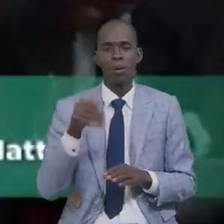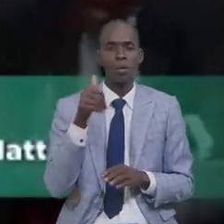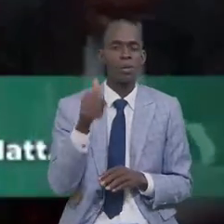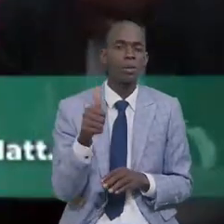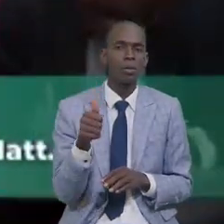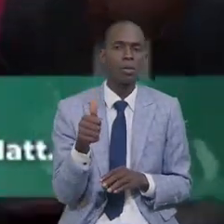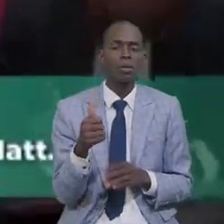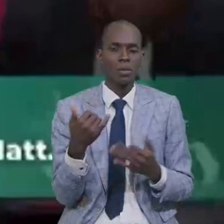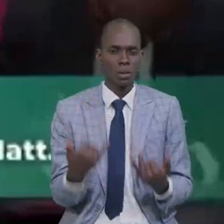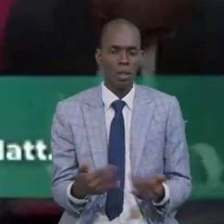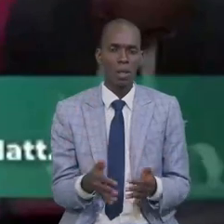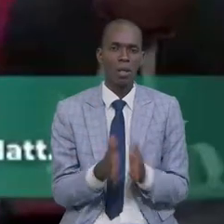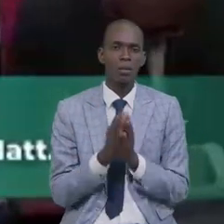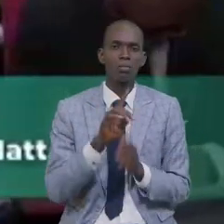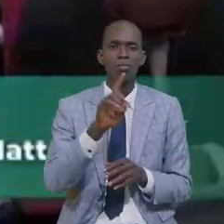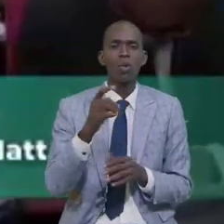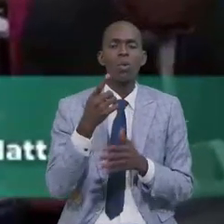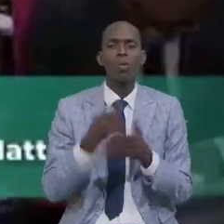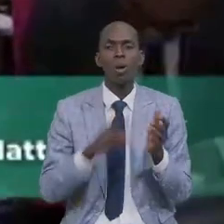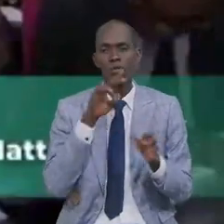Élie, que fais-tu ici?